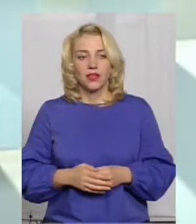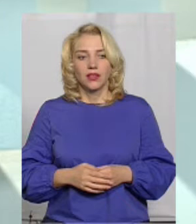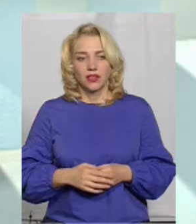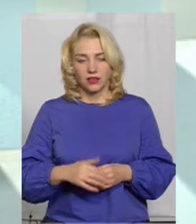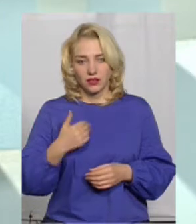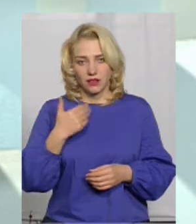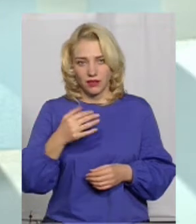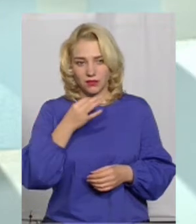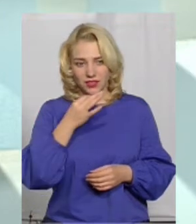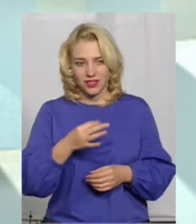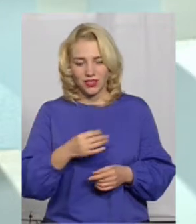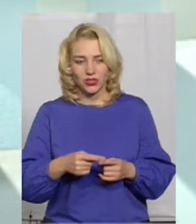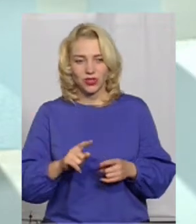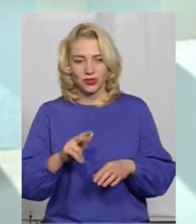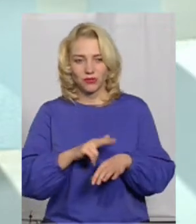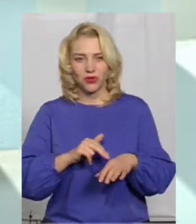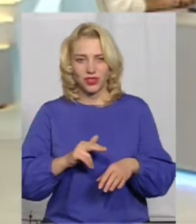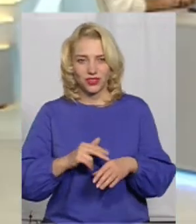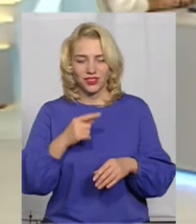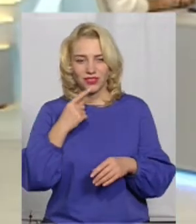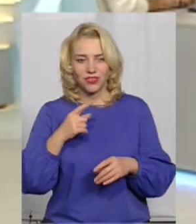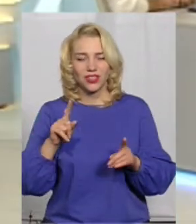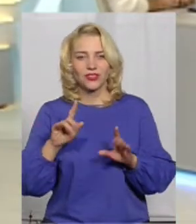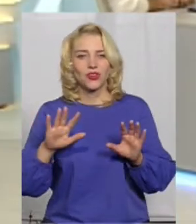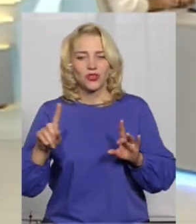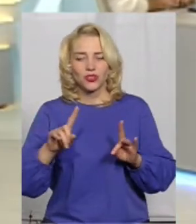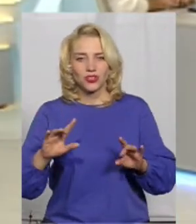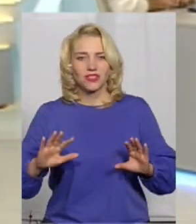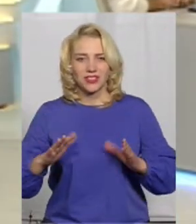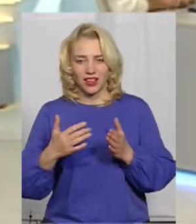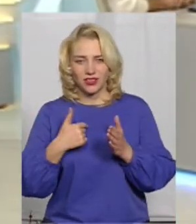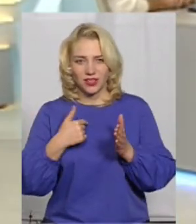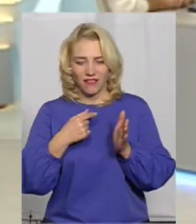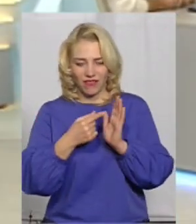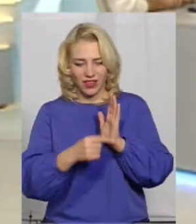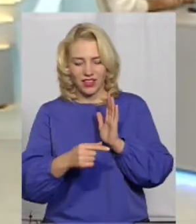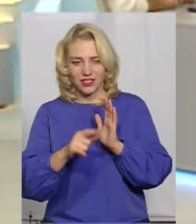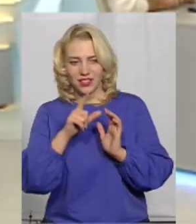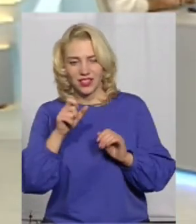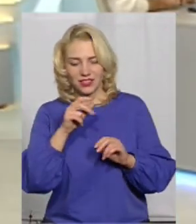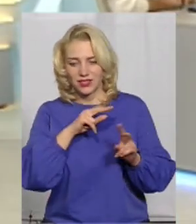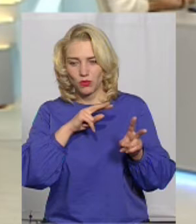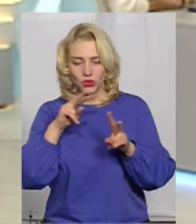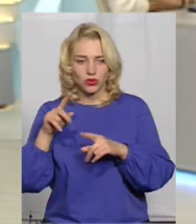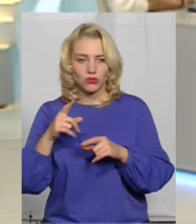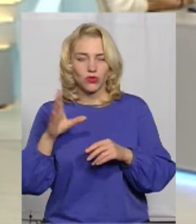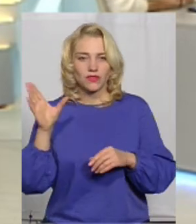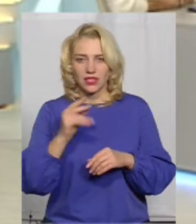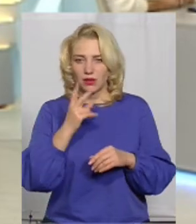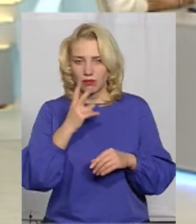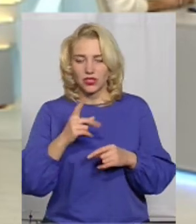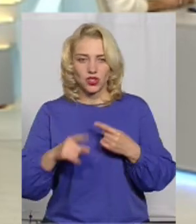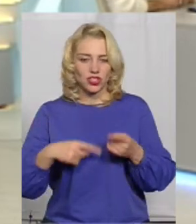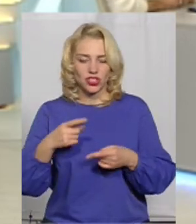в поліції вже навіть можуть писати, якщо щось сталося, то я викреслена з полі зору, тому що все можна побачити через